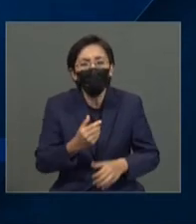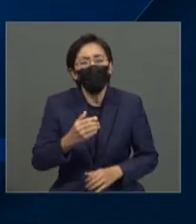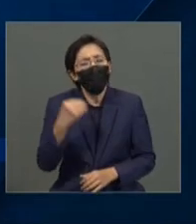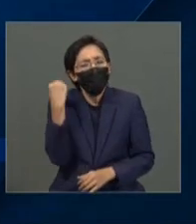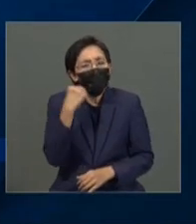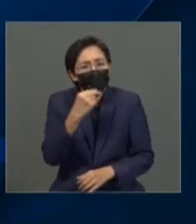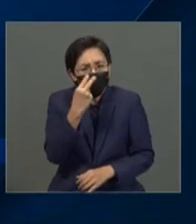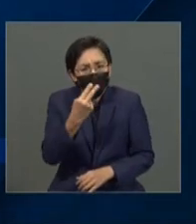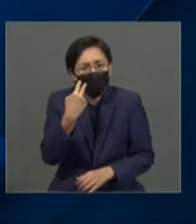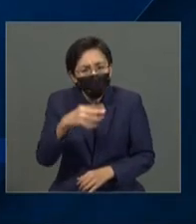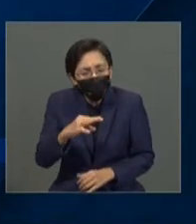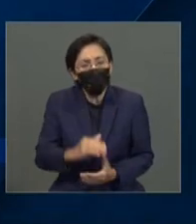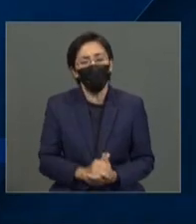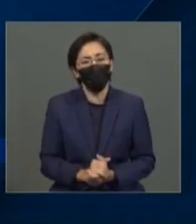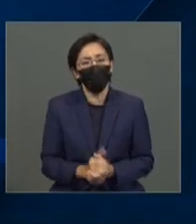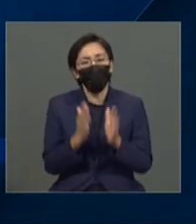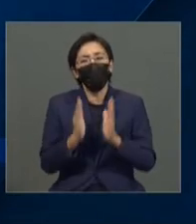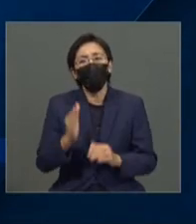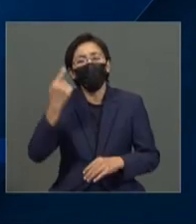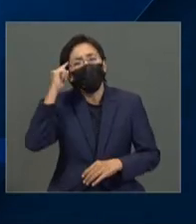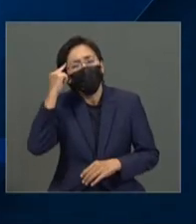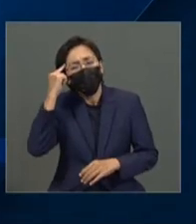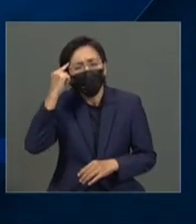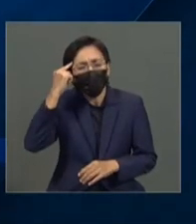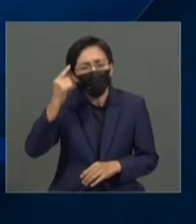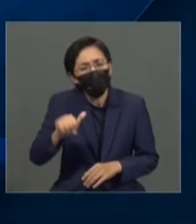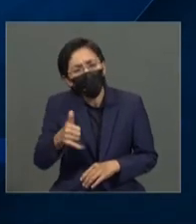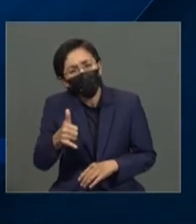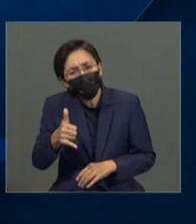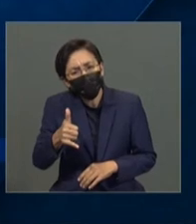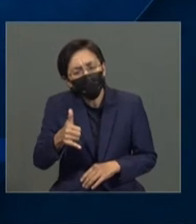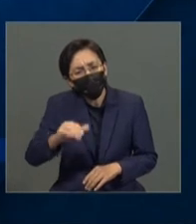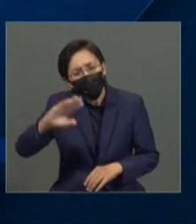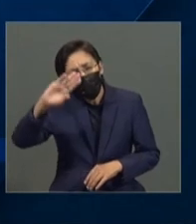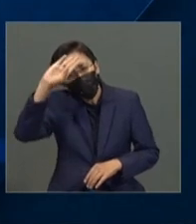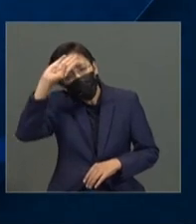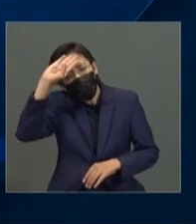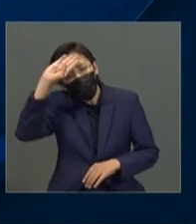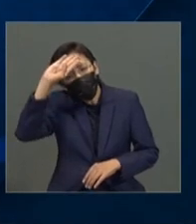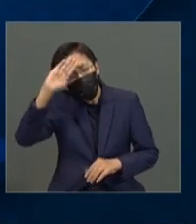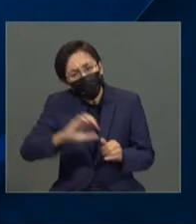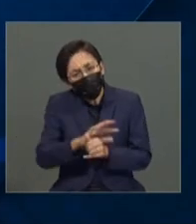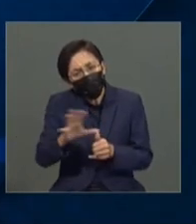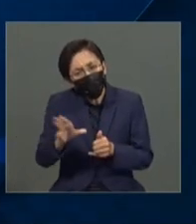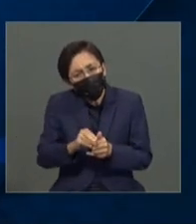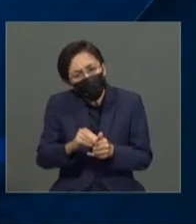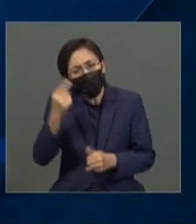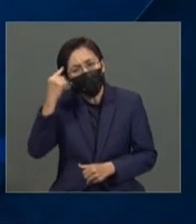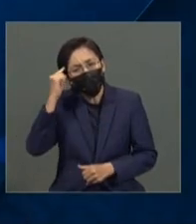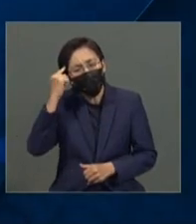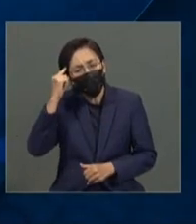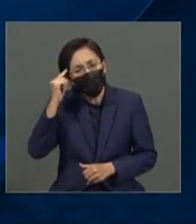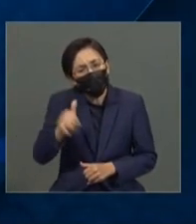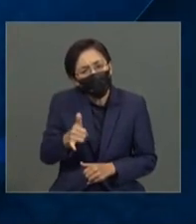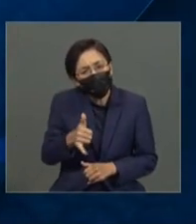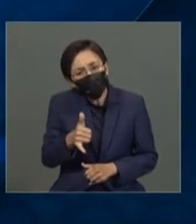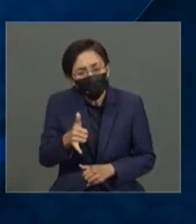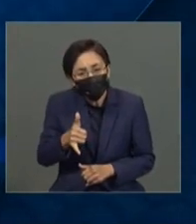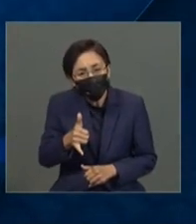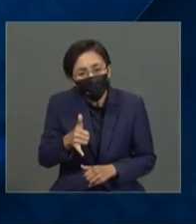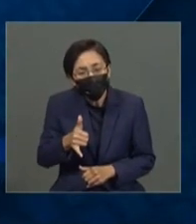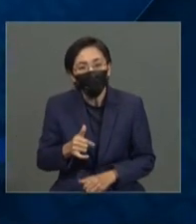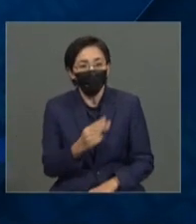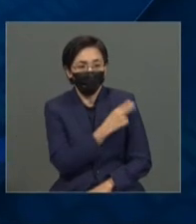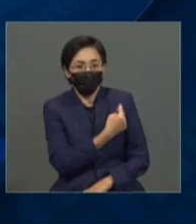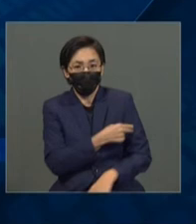จะเห็นลักษณะนี้ค่ะก็คือว่าไม่แน่ใจว่าตัวเองเจ็บป่วยติดเชื้อแล้วหรือไม่แล้วก็ในที่สุดเมื่อถึงโรงพยาบา